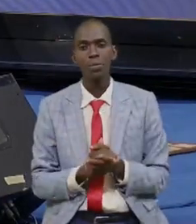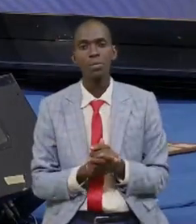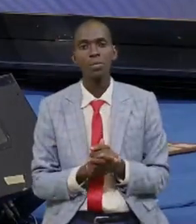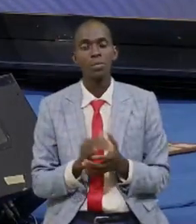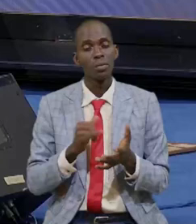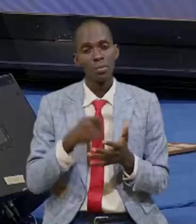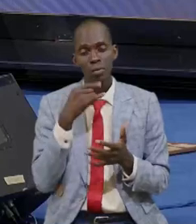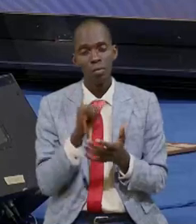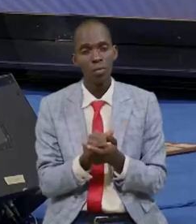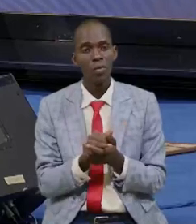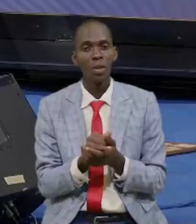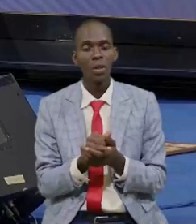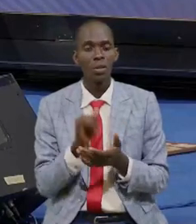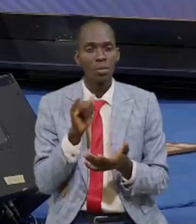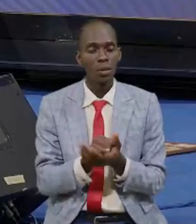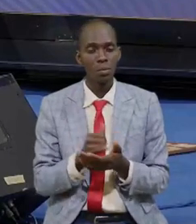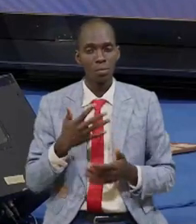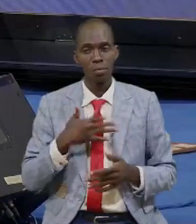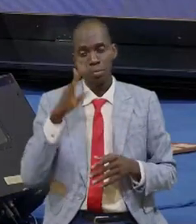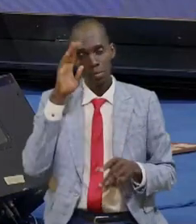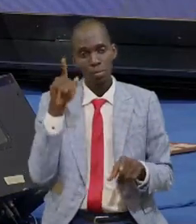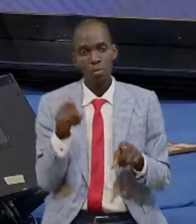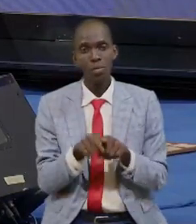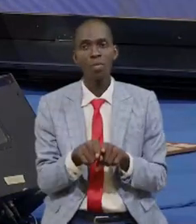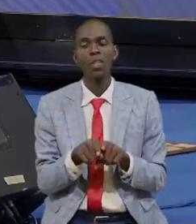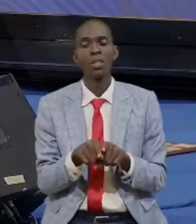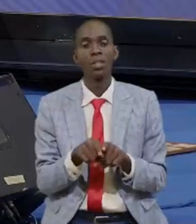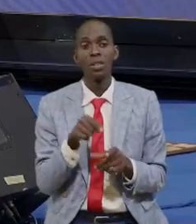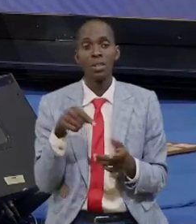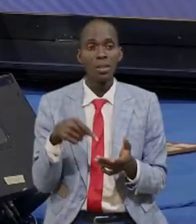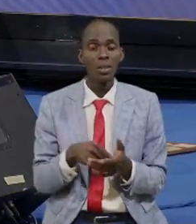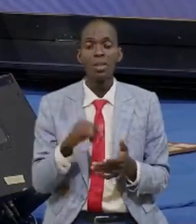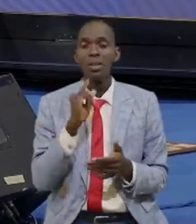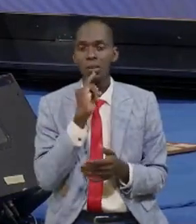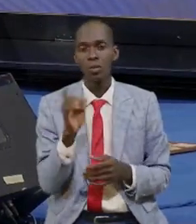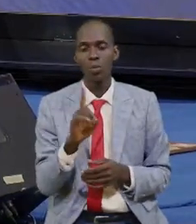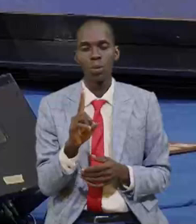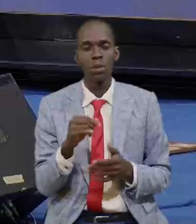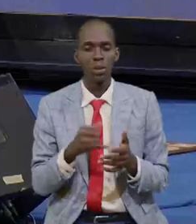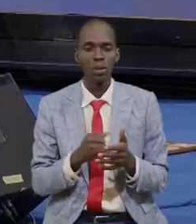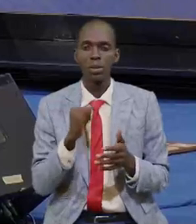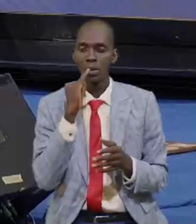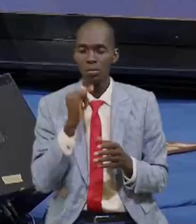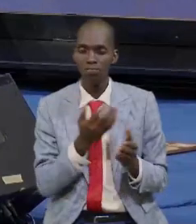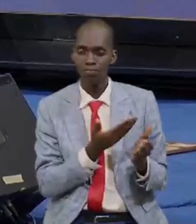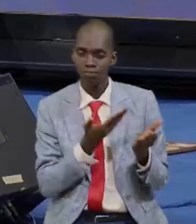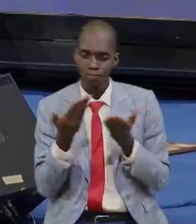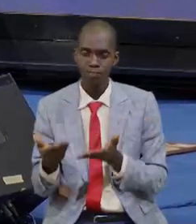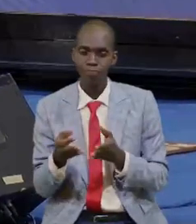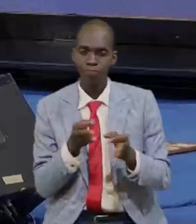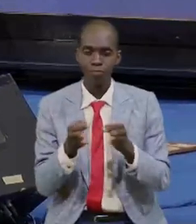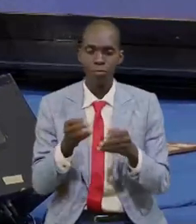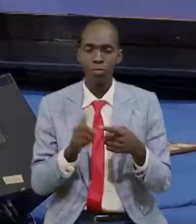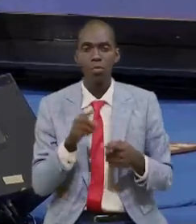De même, mes frères, c'est ici, c'est la conclusion qu'il veut nous donner. Voici